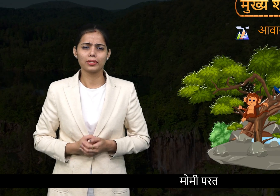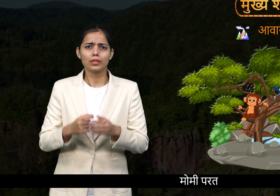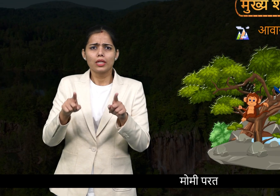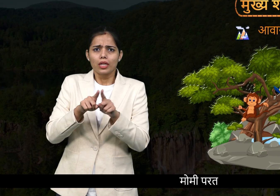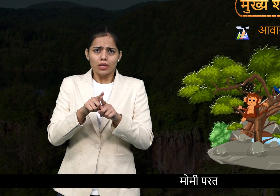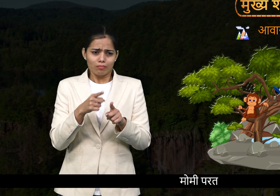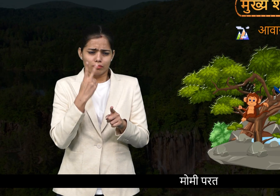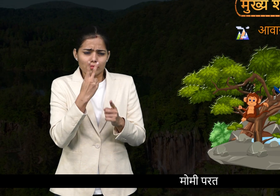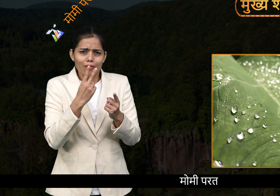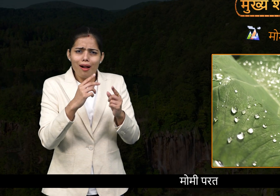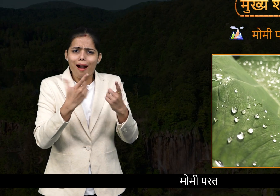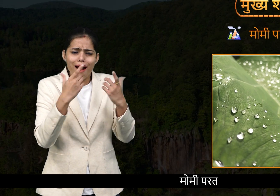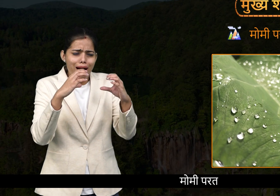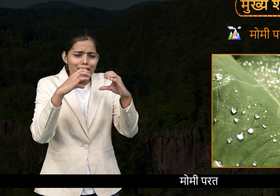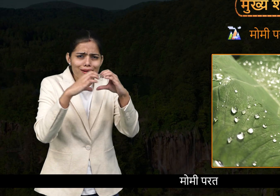मोमी परत,